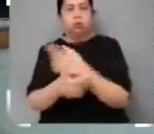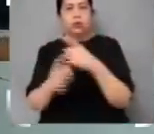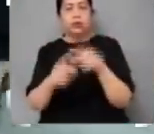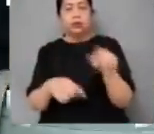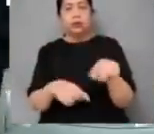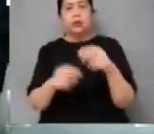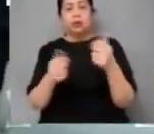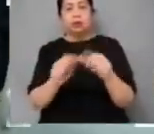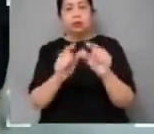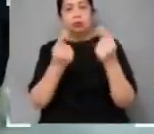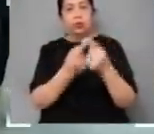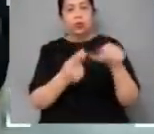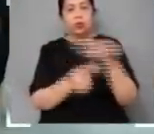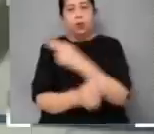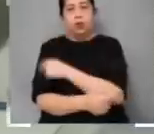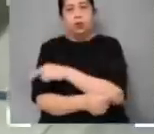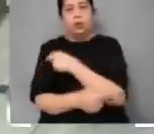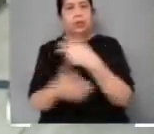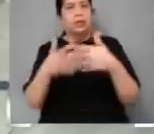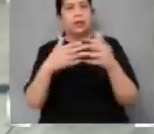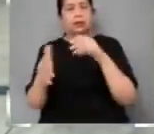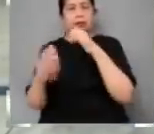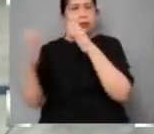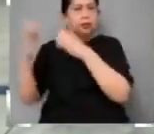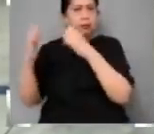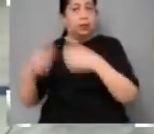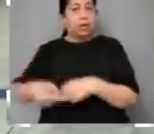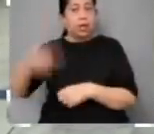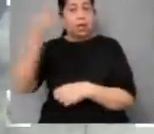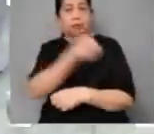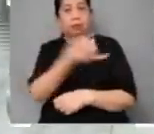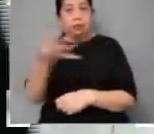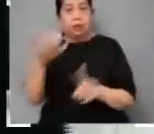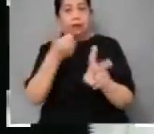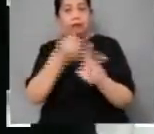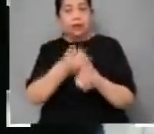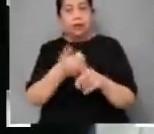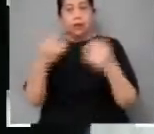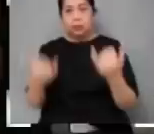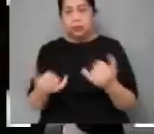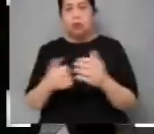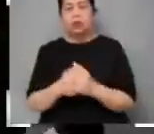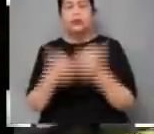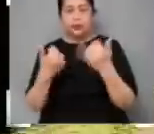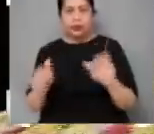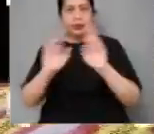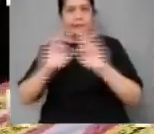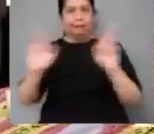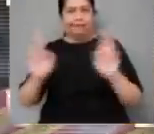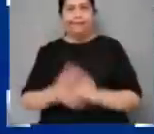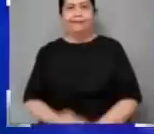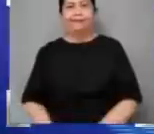Incorporated, kahit hindi nila inaasahan magiging mataas ang bilang ng mga biktima ng paputok sa panahong ito, naghahanda pa rin sila. Ako si